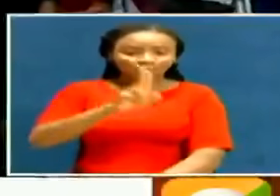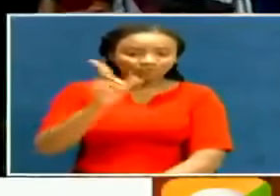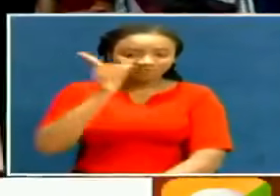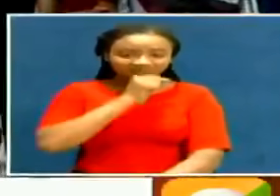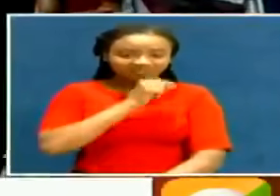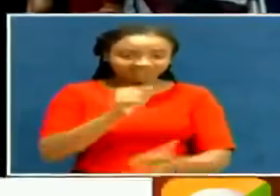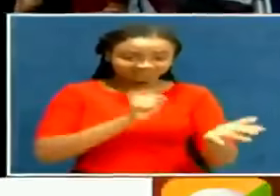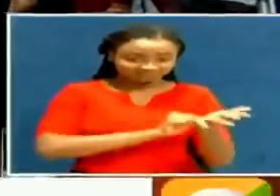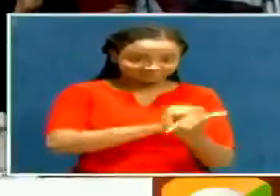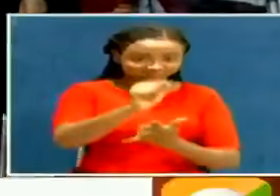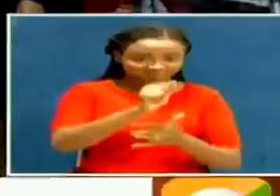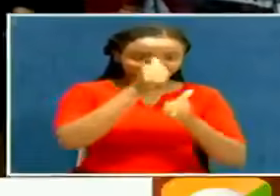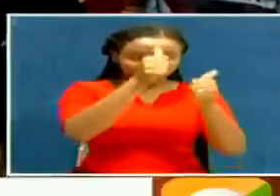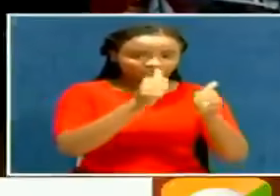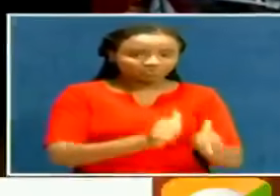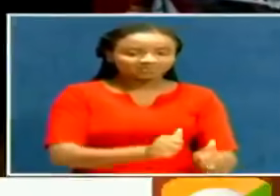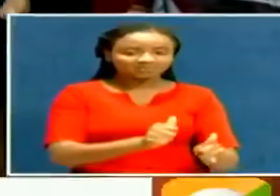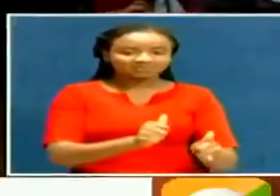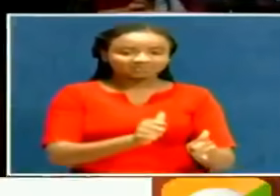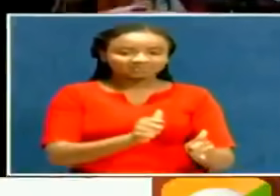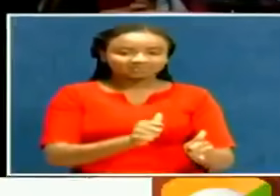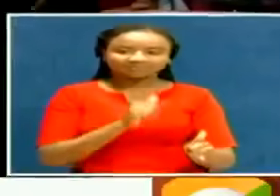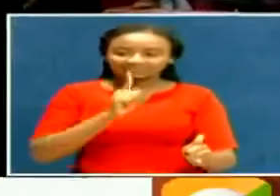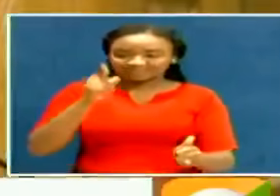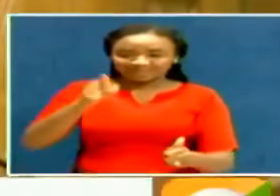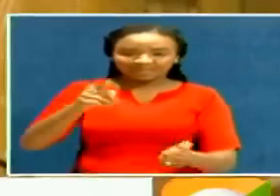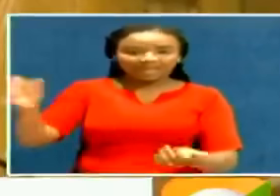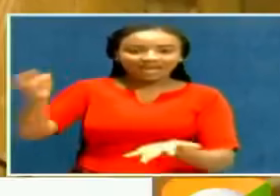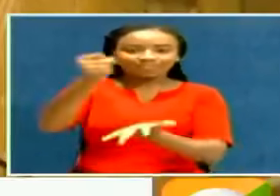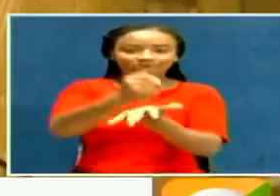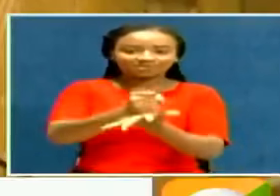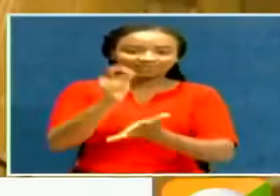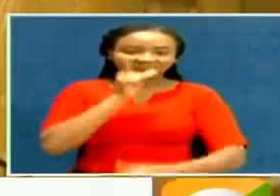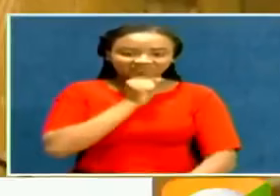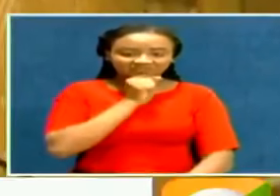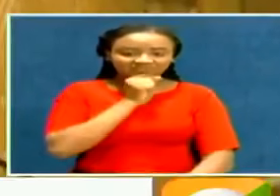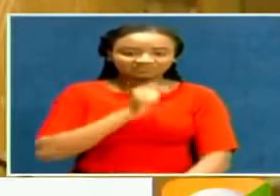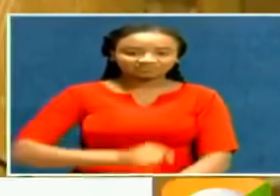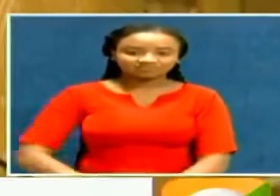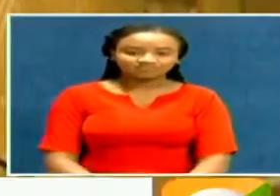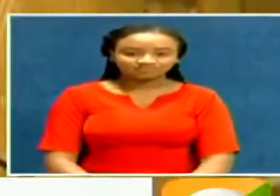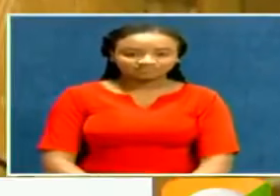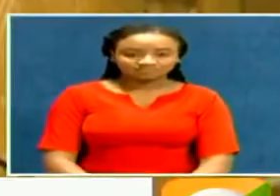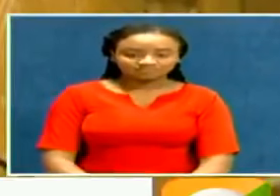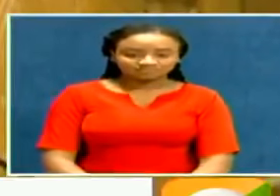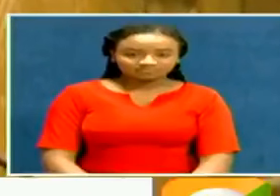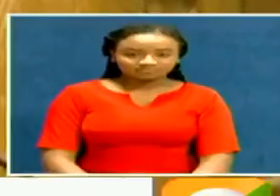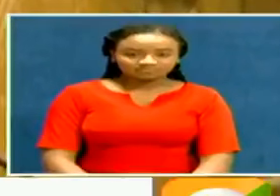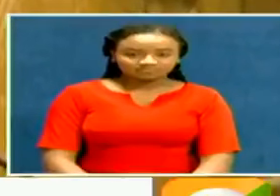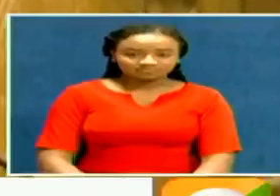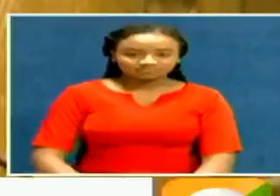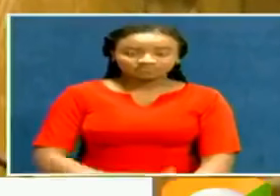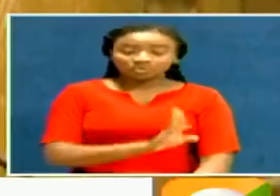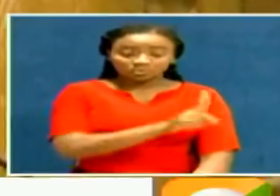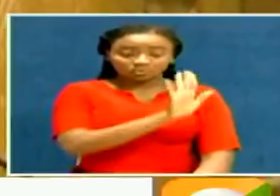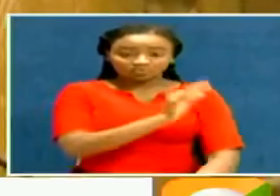katika gazeti rasmi la serikali uteuzi wake kama jaji mkuu. Honorable Speaker, I rise to support the report of the committee. Hatua ya